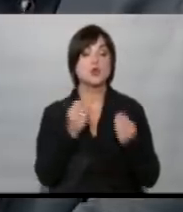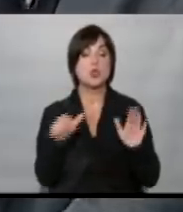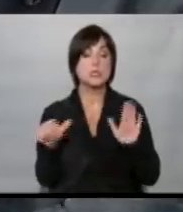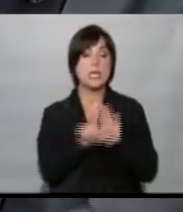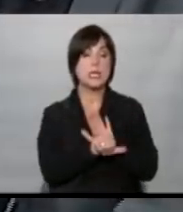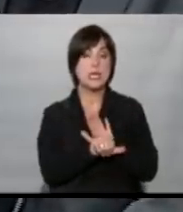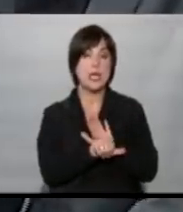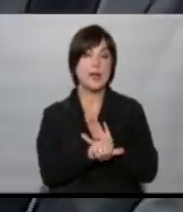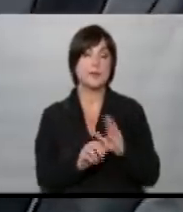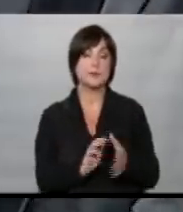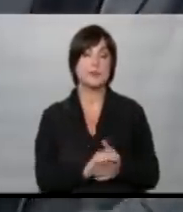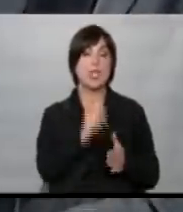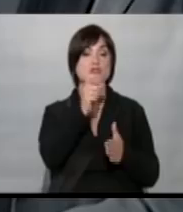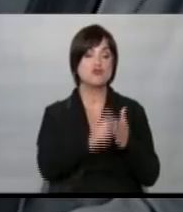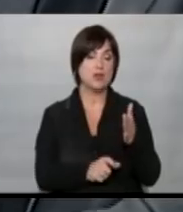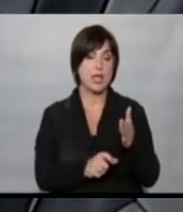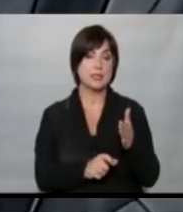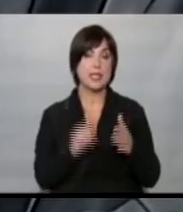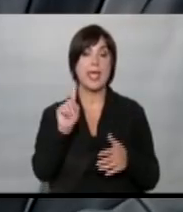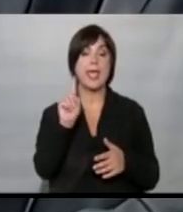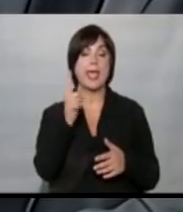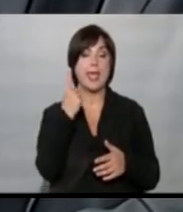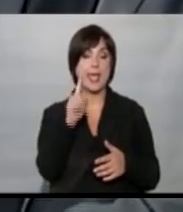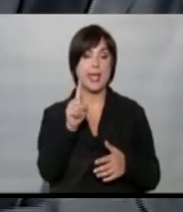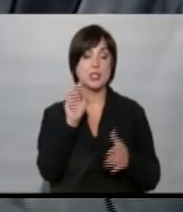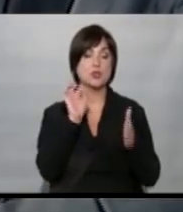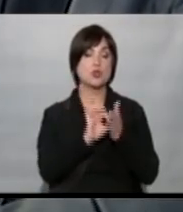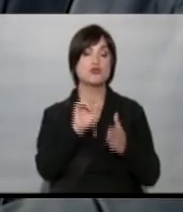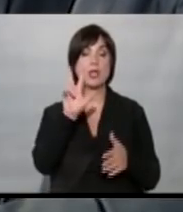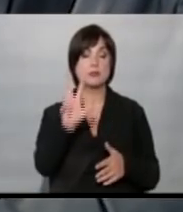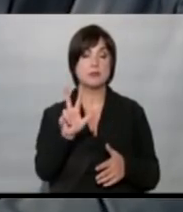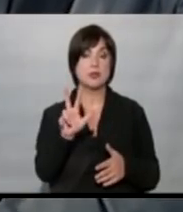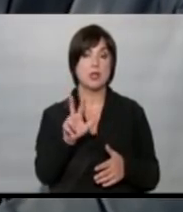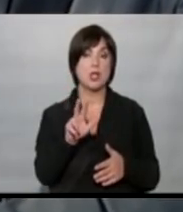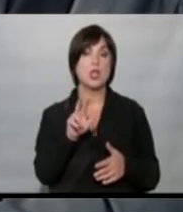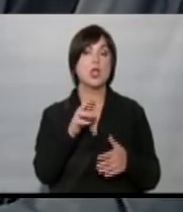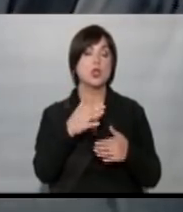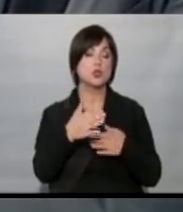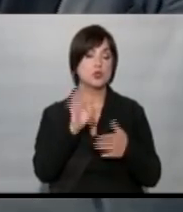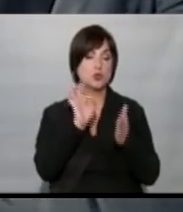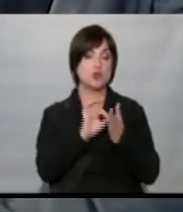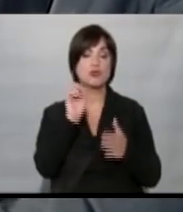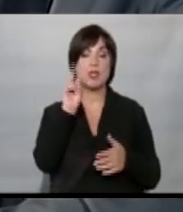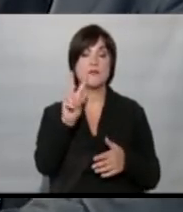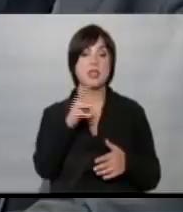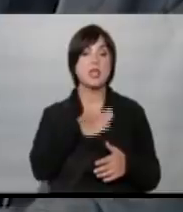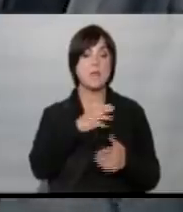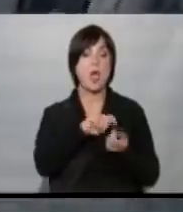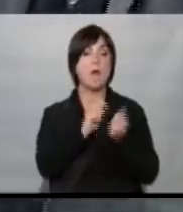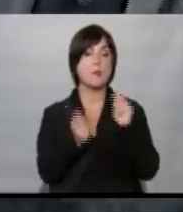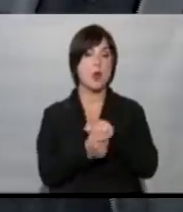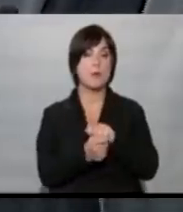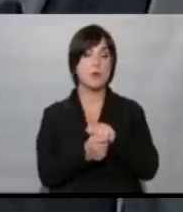крија член 1 точка 3 и односно точка 12, каде што имаме промена